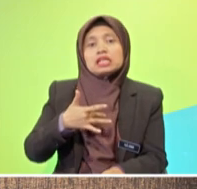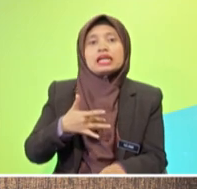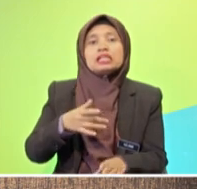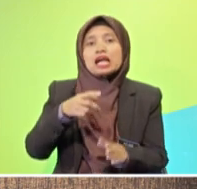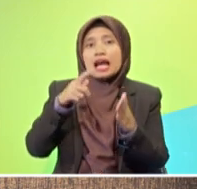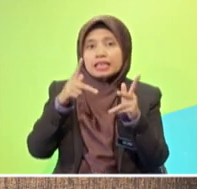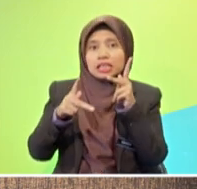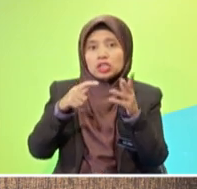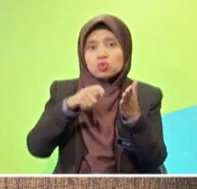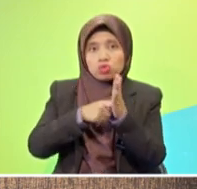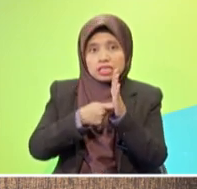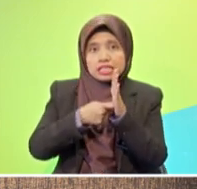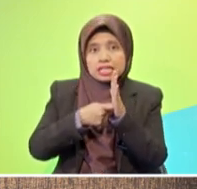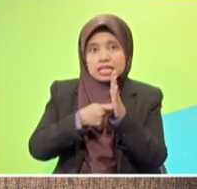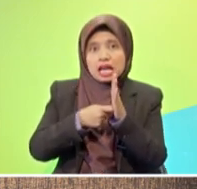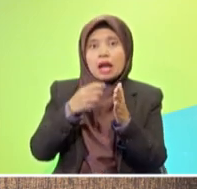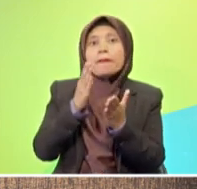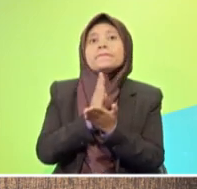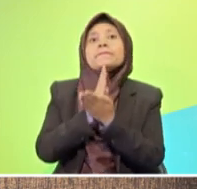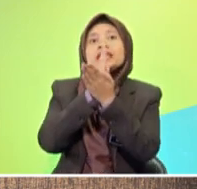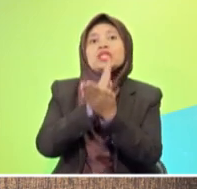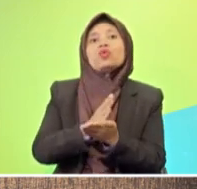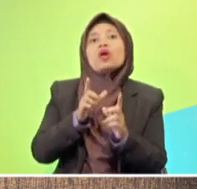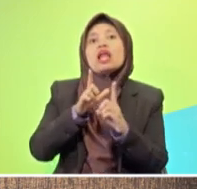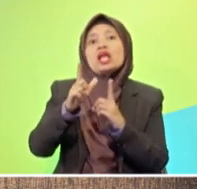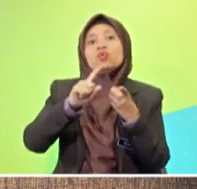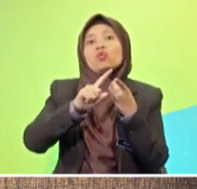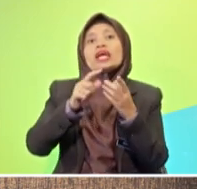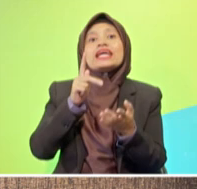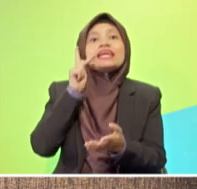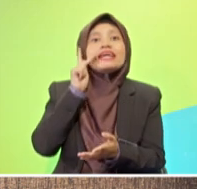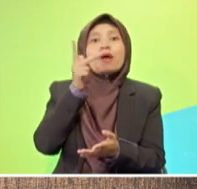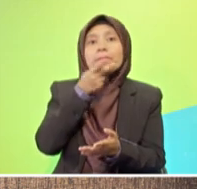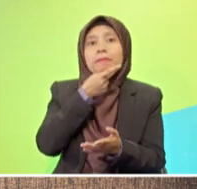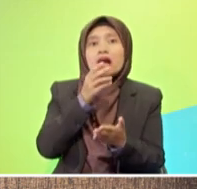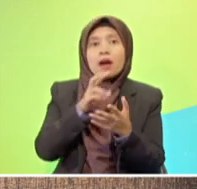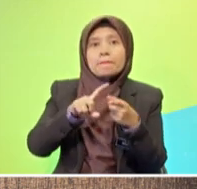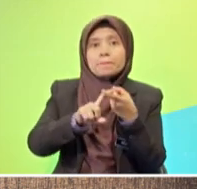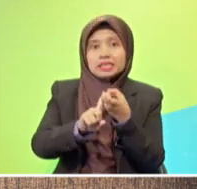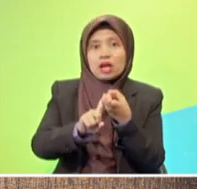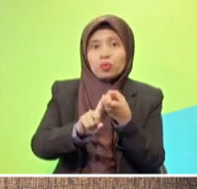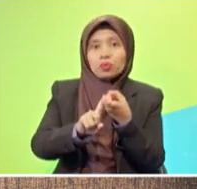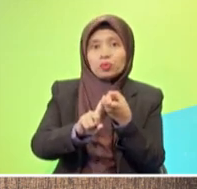kunci kepada peribahasa Biduk lalu kiambang bertahun yang merupakan tema pada petikan ini